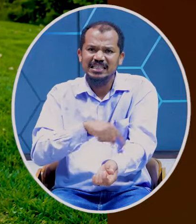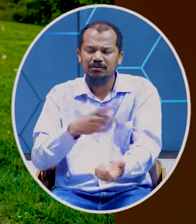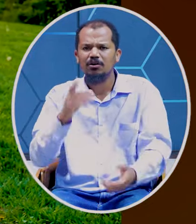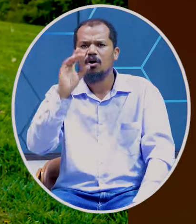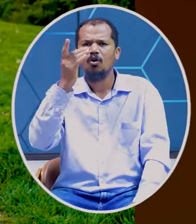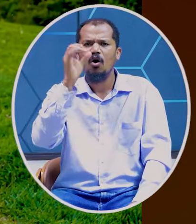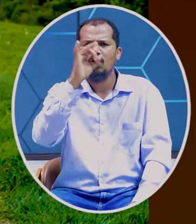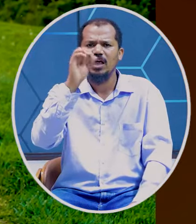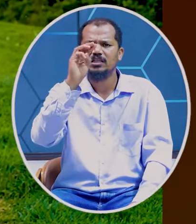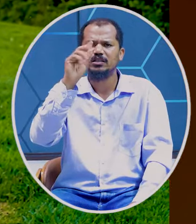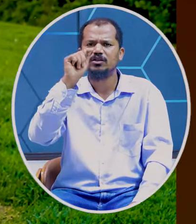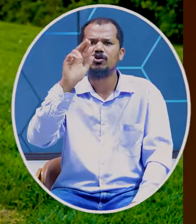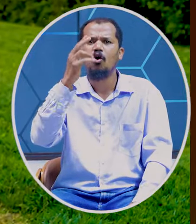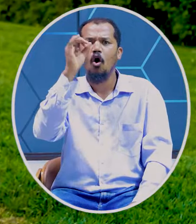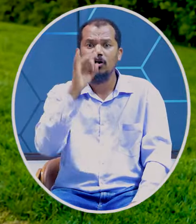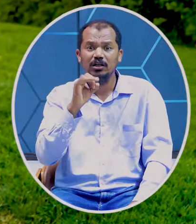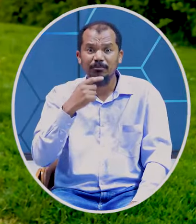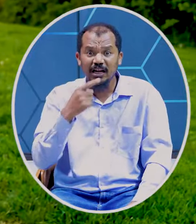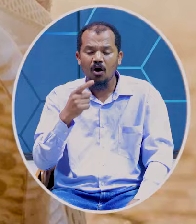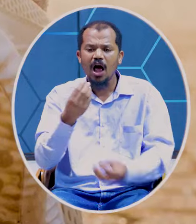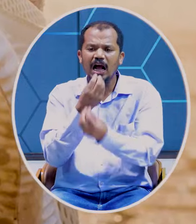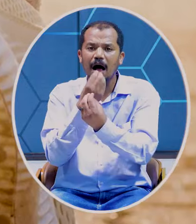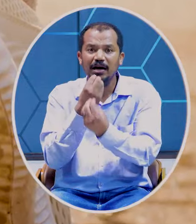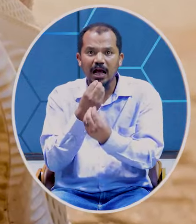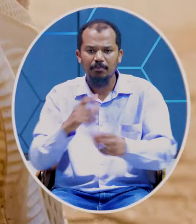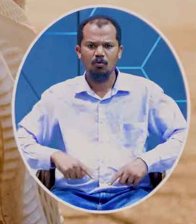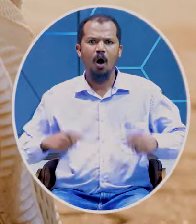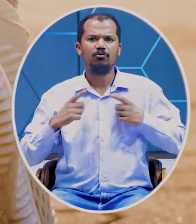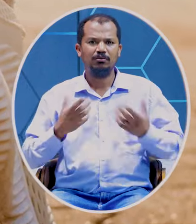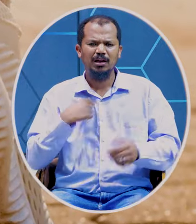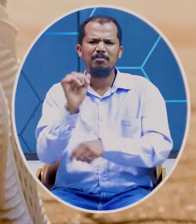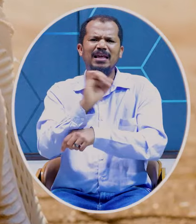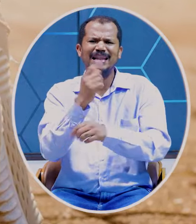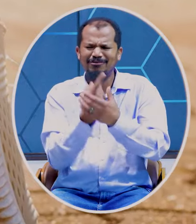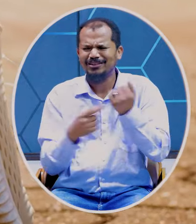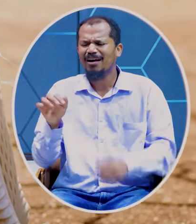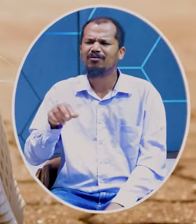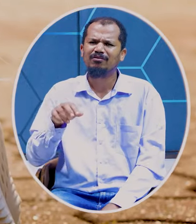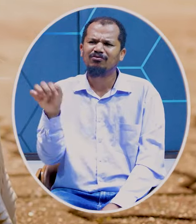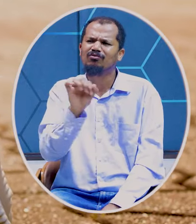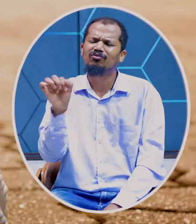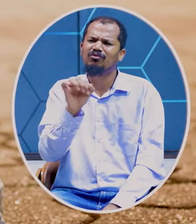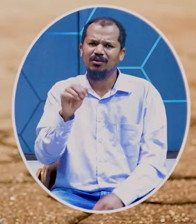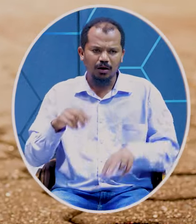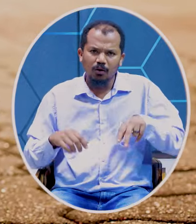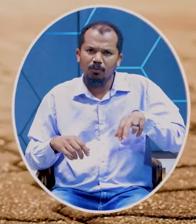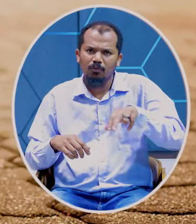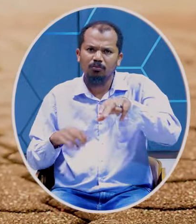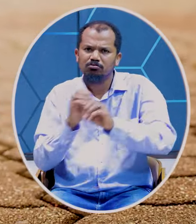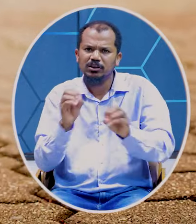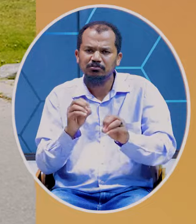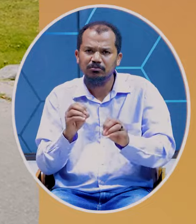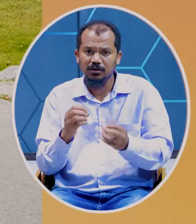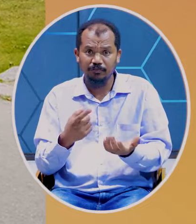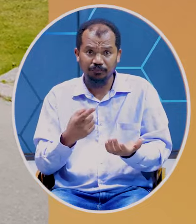ሁሉ ኮሌስትሮልና የምንላቸው ሁሉ ከአመጋገባችን ካንኖራችን በመኪና ብቻ መንቀሳቀስ በግራ ለመሄድ